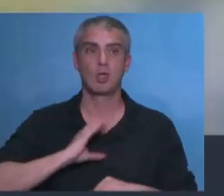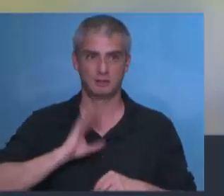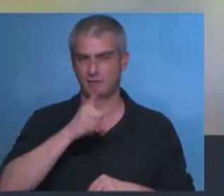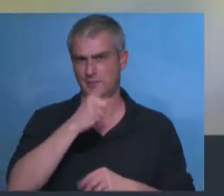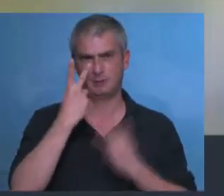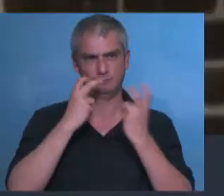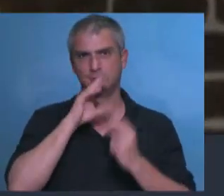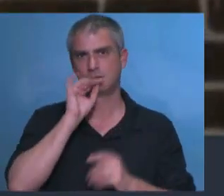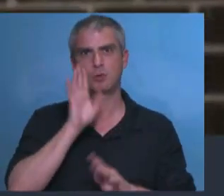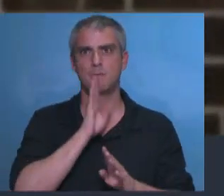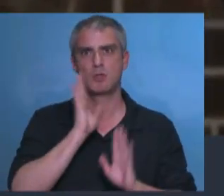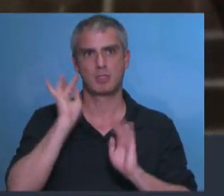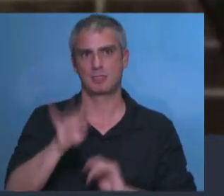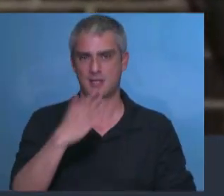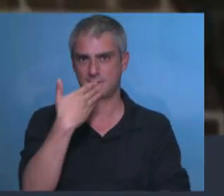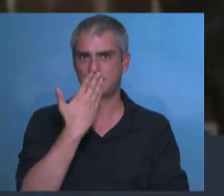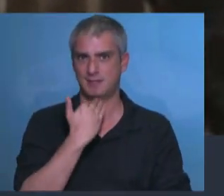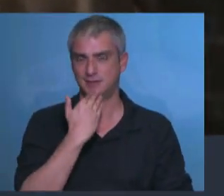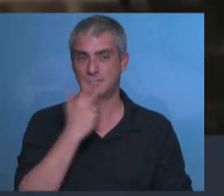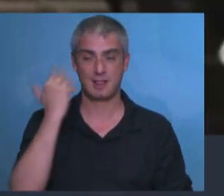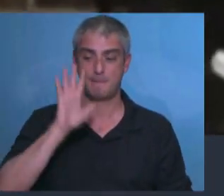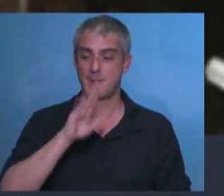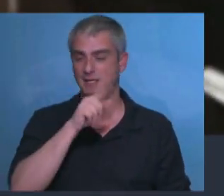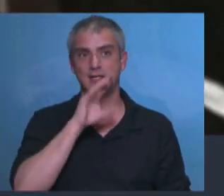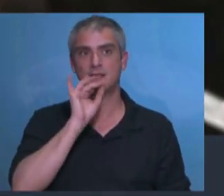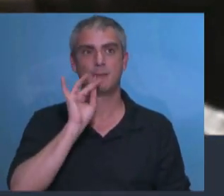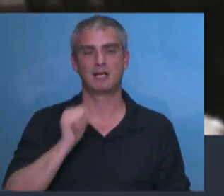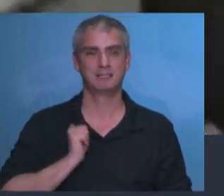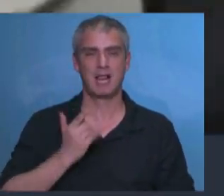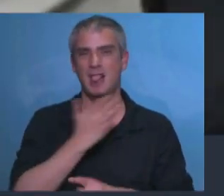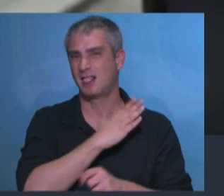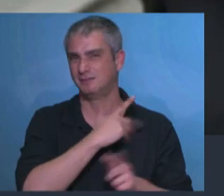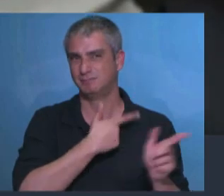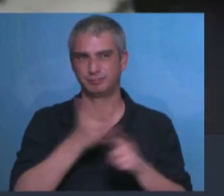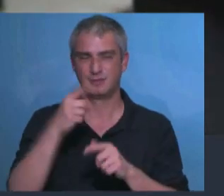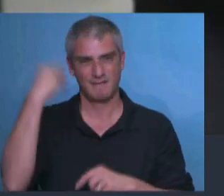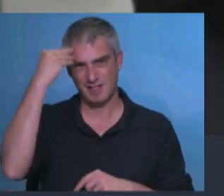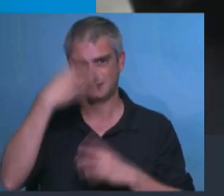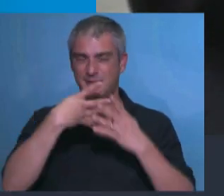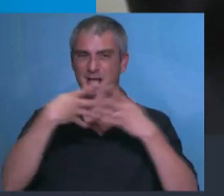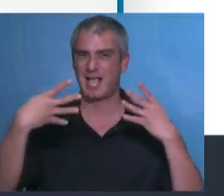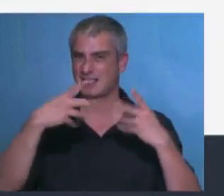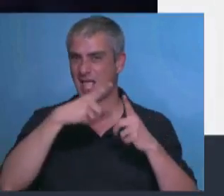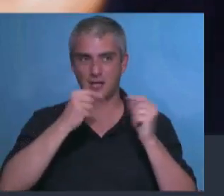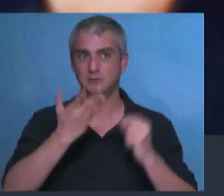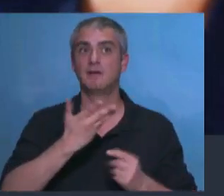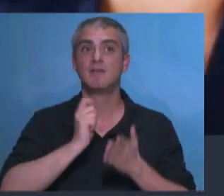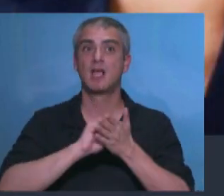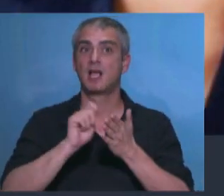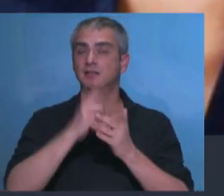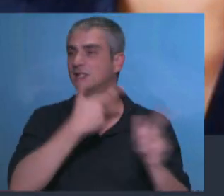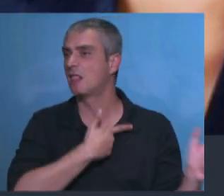של התבטאויות בעייתיות נגד ישראל. במאי האחרון היא ביקרה את צהל על הרג הפלסטינים בהתפרויות הגדר בעזה וכתבה, זה